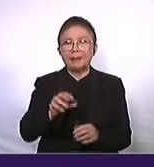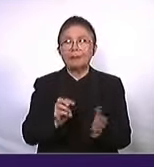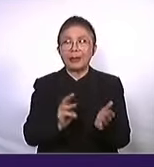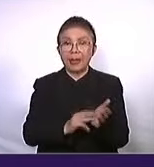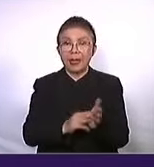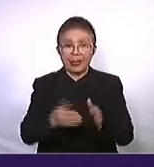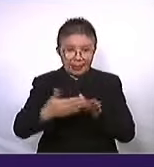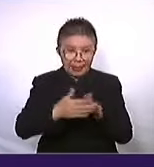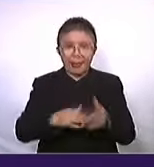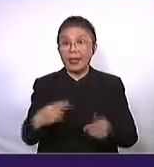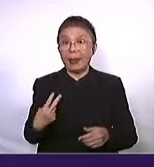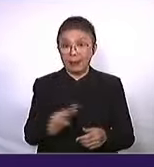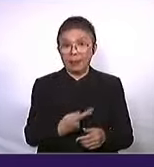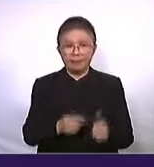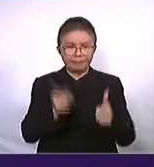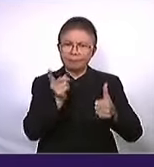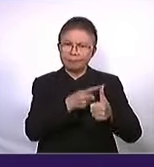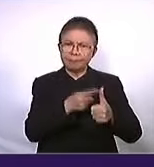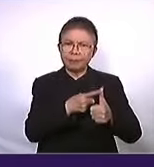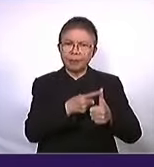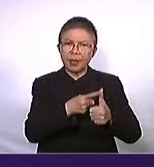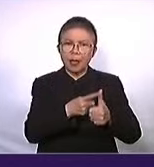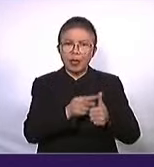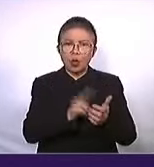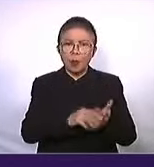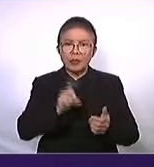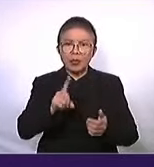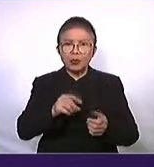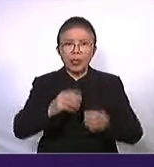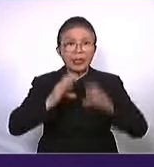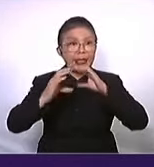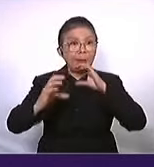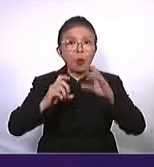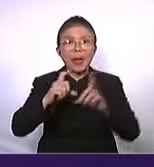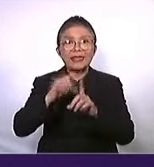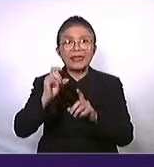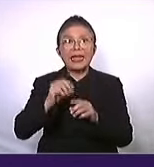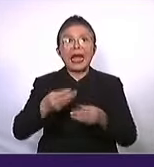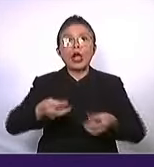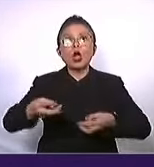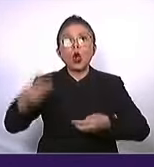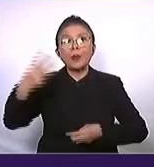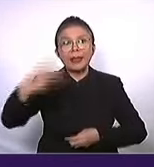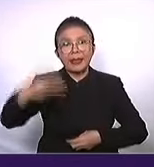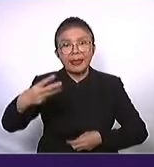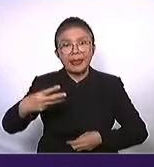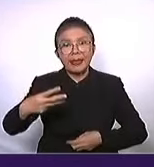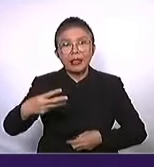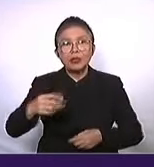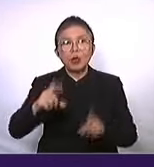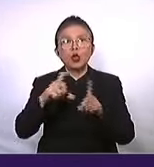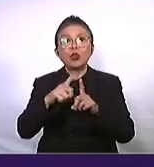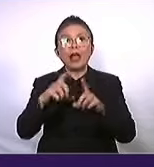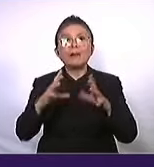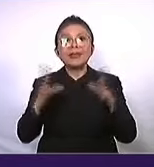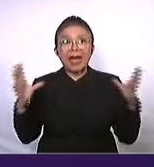menjadi strategi kami. Pertama, mengutamakan diplomasi ekonomi. Sehingga para duta besar